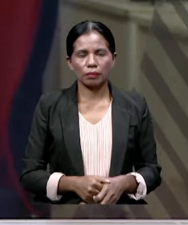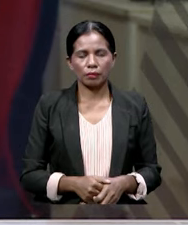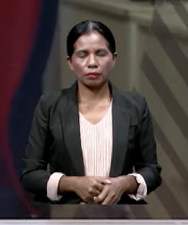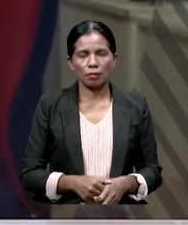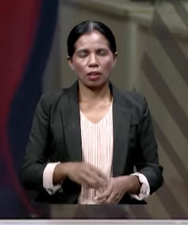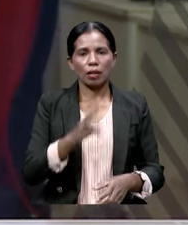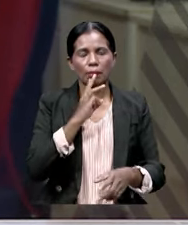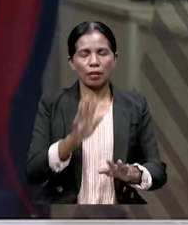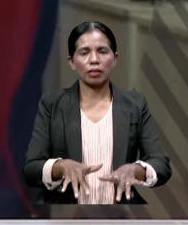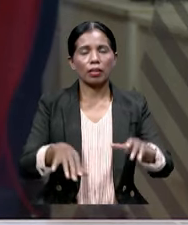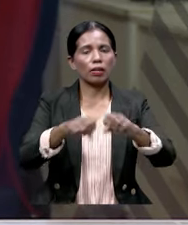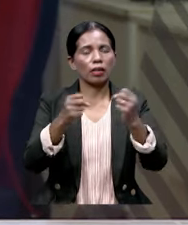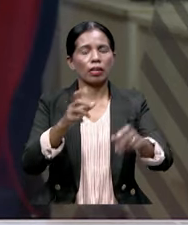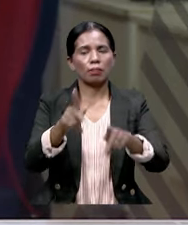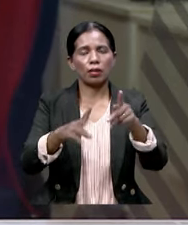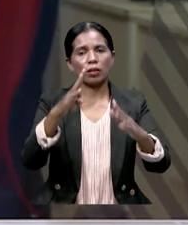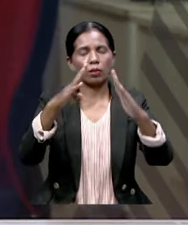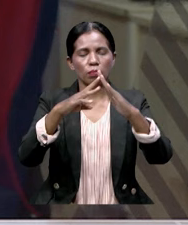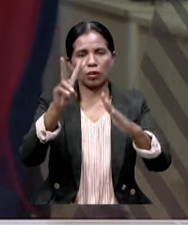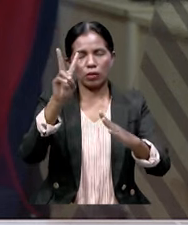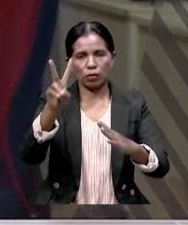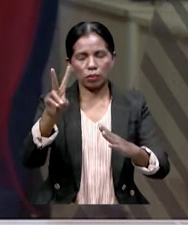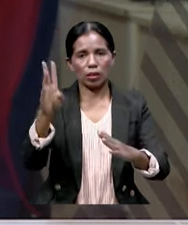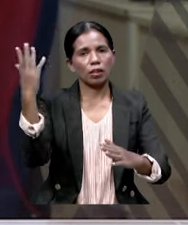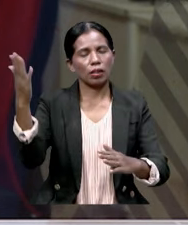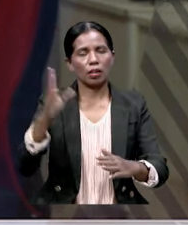recomendação sobre a comunidade em uma rua Iha Bekusi.